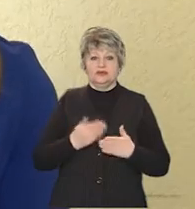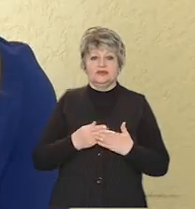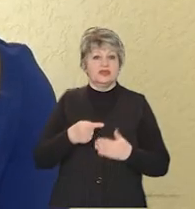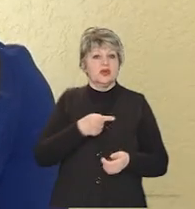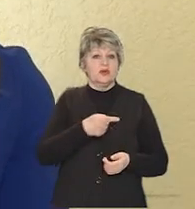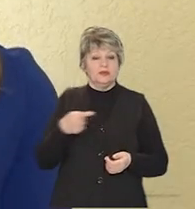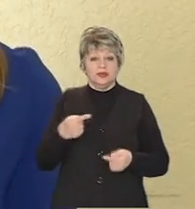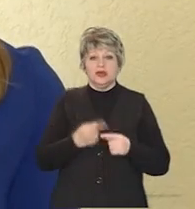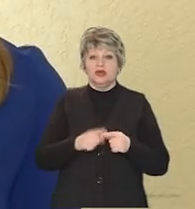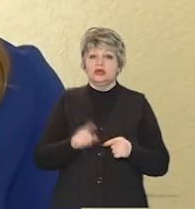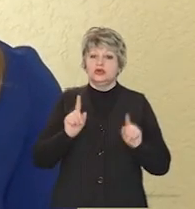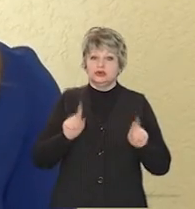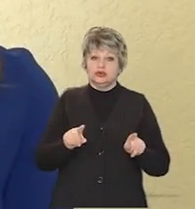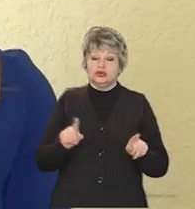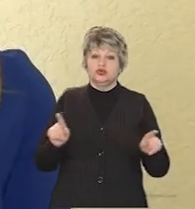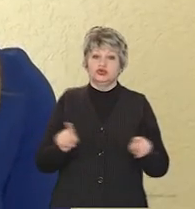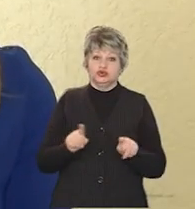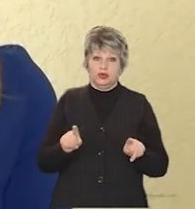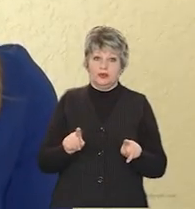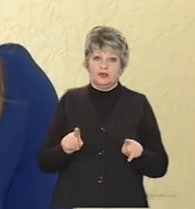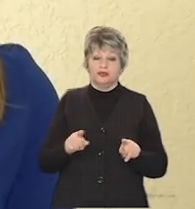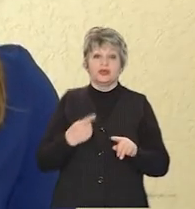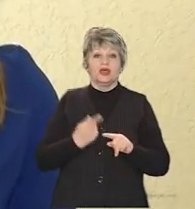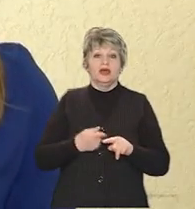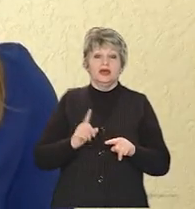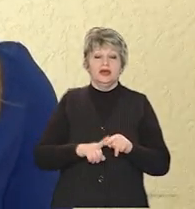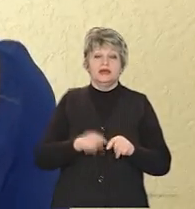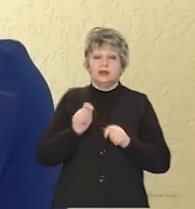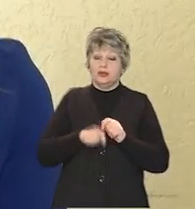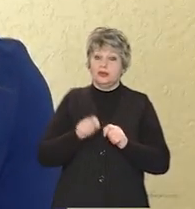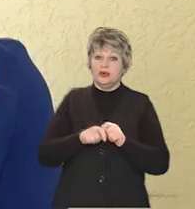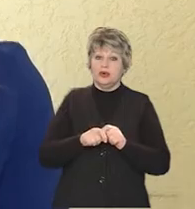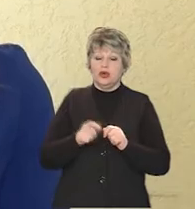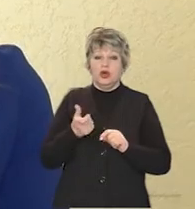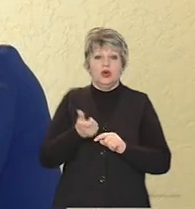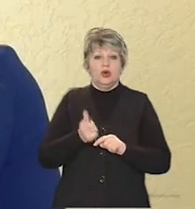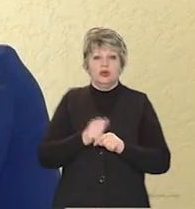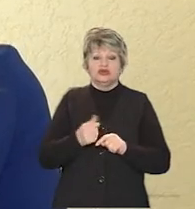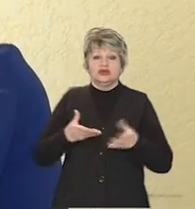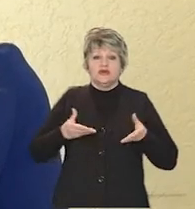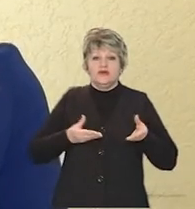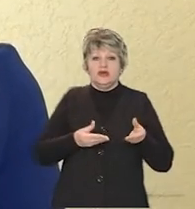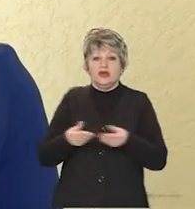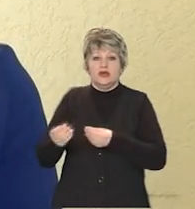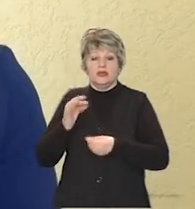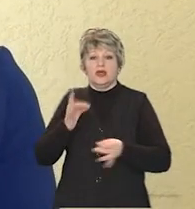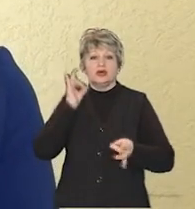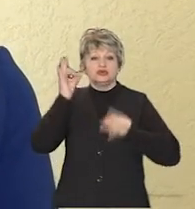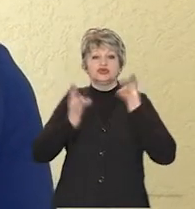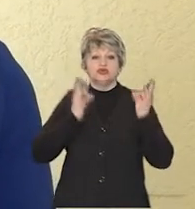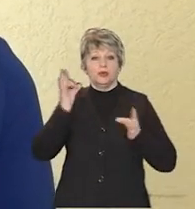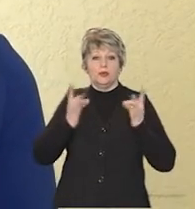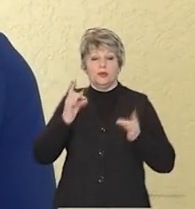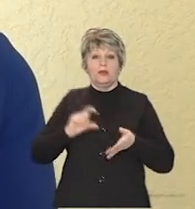сказать, недостатков, это то, что этот метод измерения очень реагирует на шум в